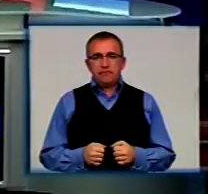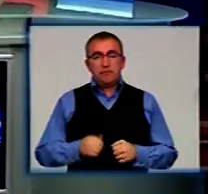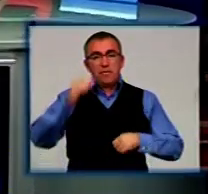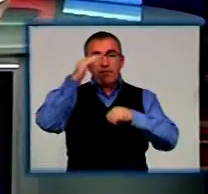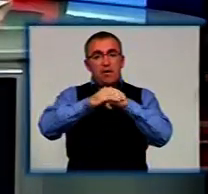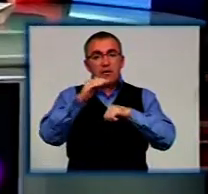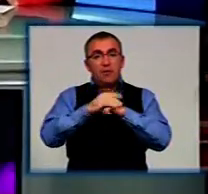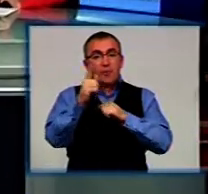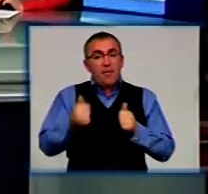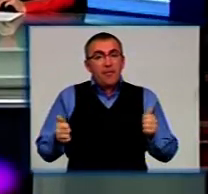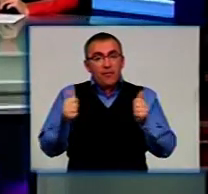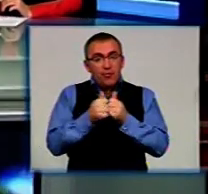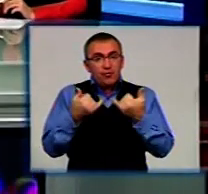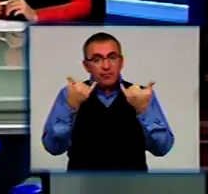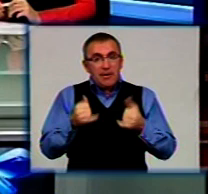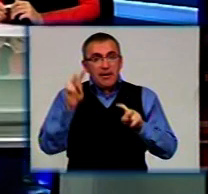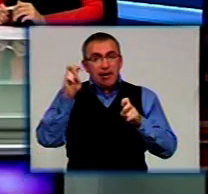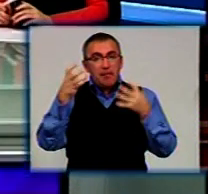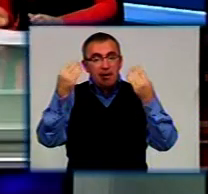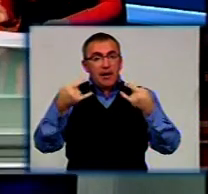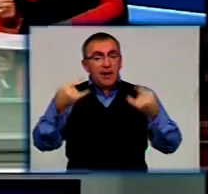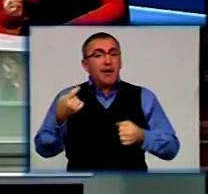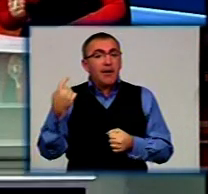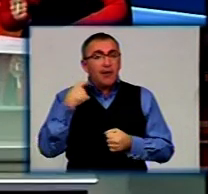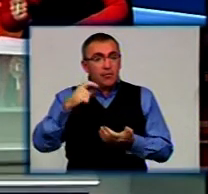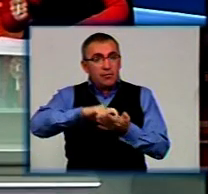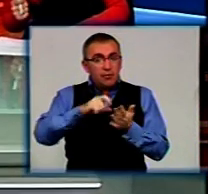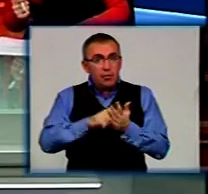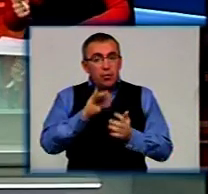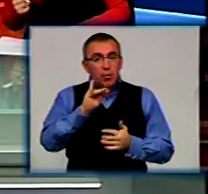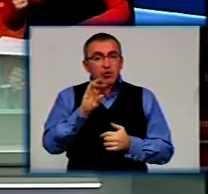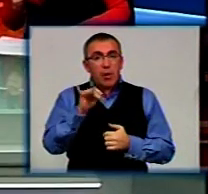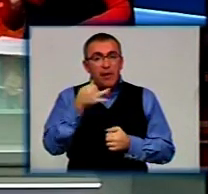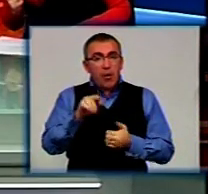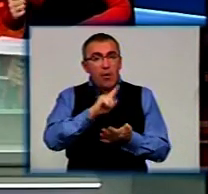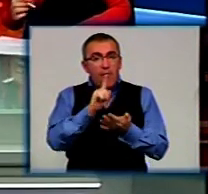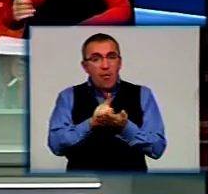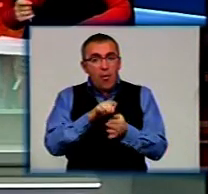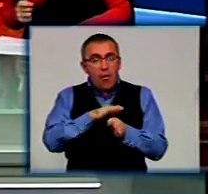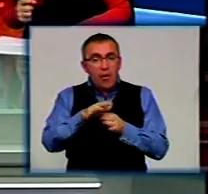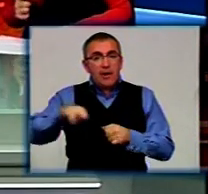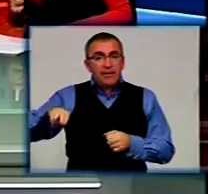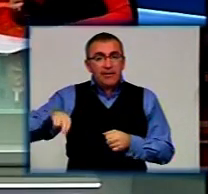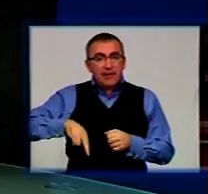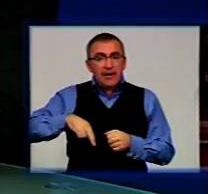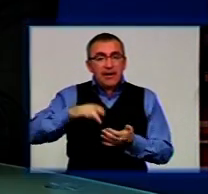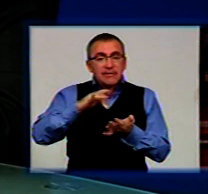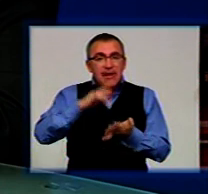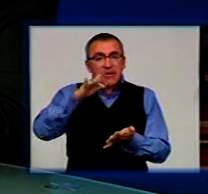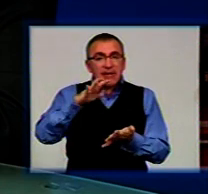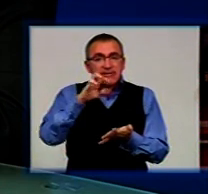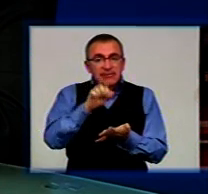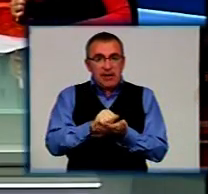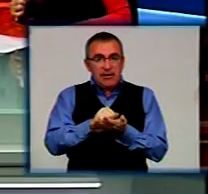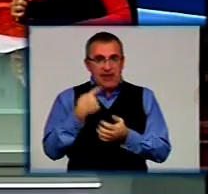Вечір добрий тим, хто приєднався до нас щойно. Тема дня на каналі «Кіровоград» і в нашій студії Юрій Слоневський, виконуючий обов'язки директора обласного центру зайнятості. Доброго вам вечора.